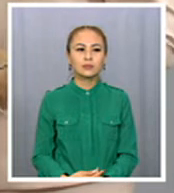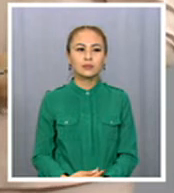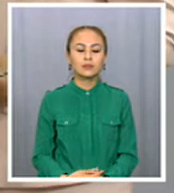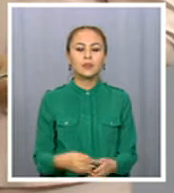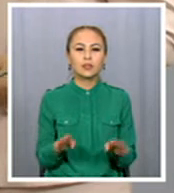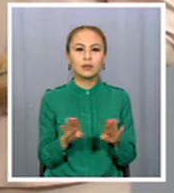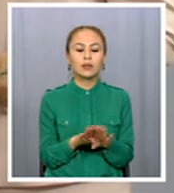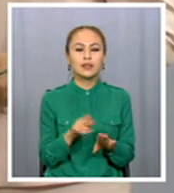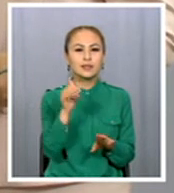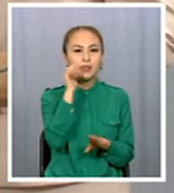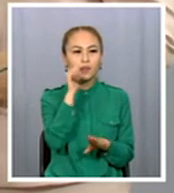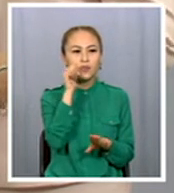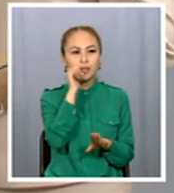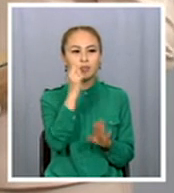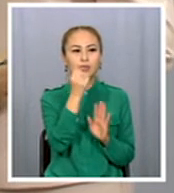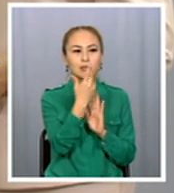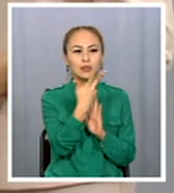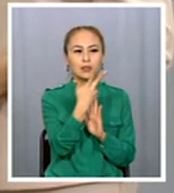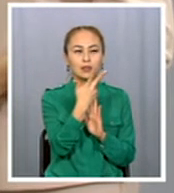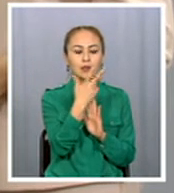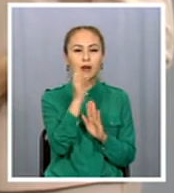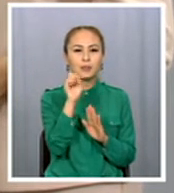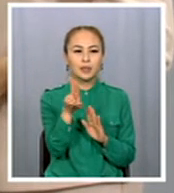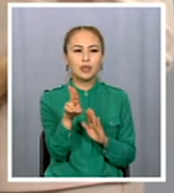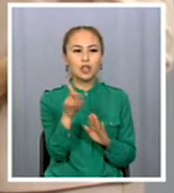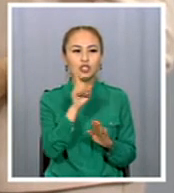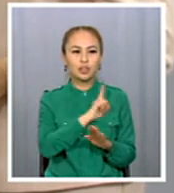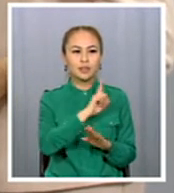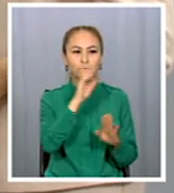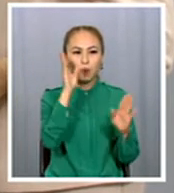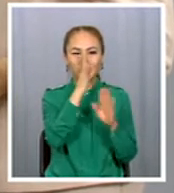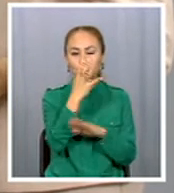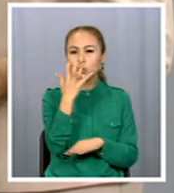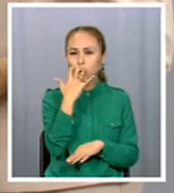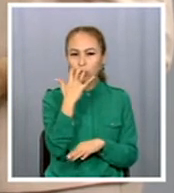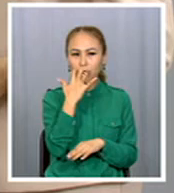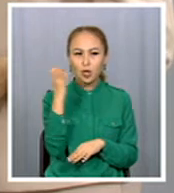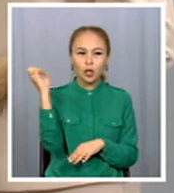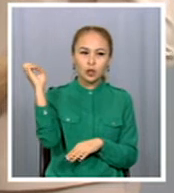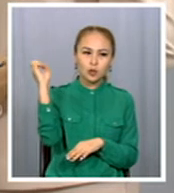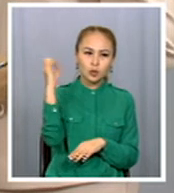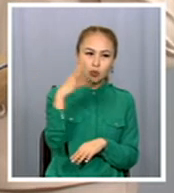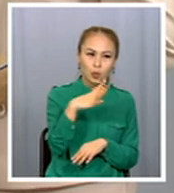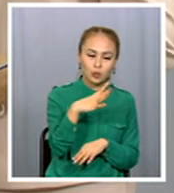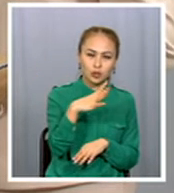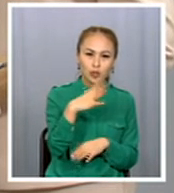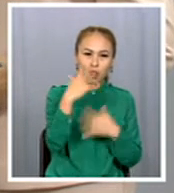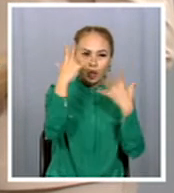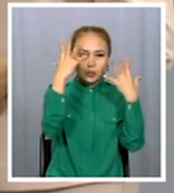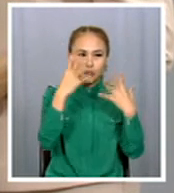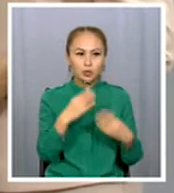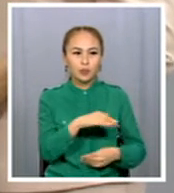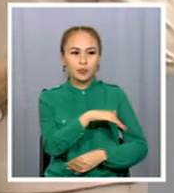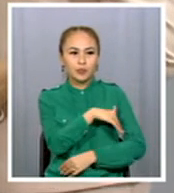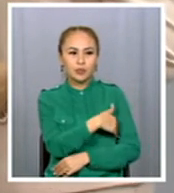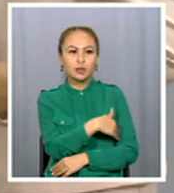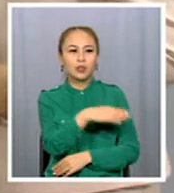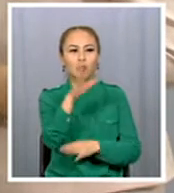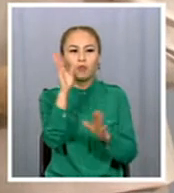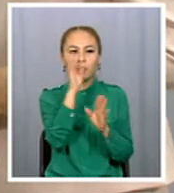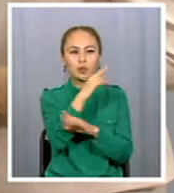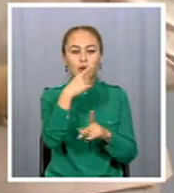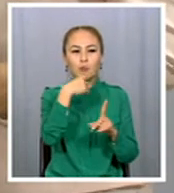Итак, завтра, 13 апреля, ожидается погода теплая, солнечная. Днем